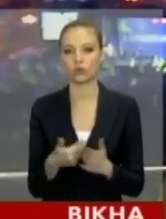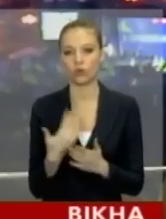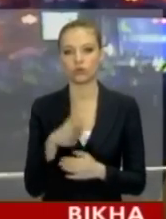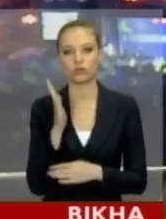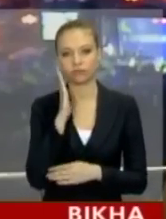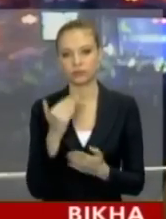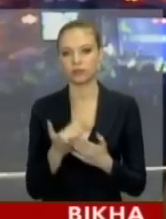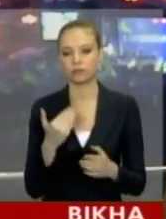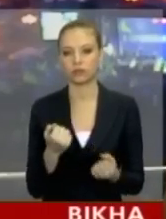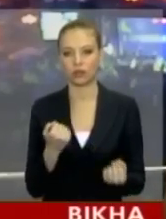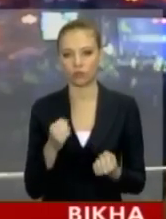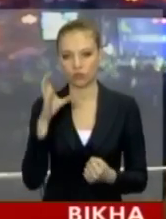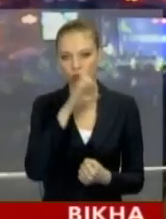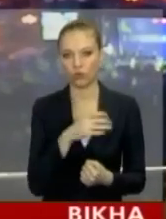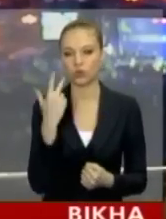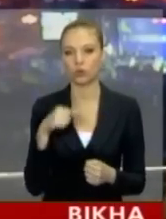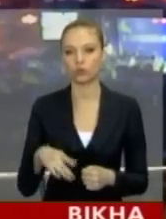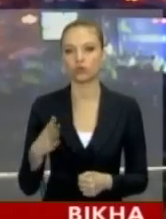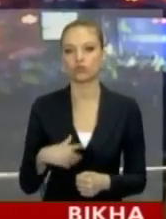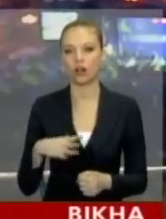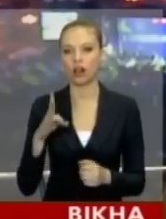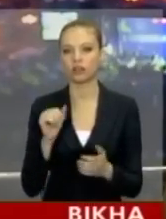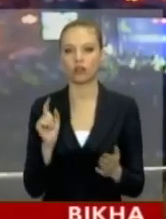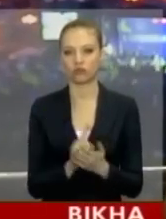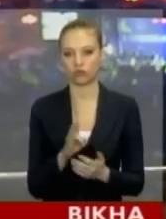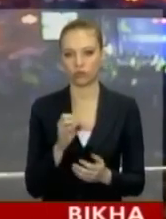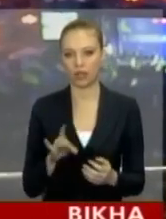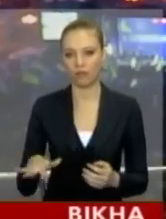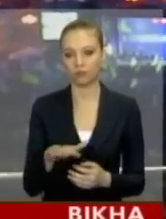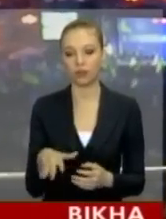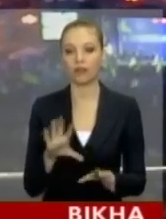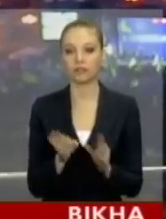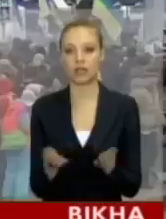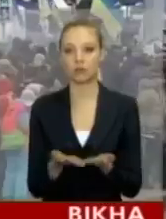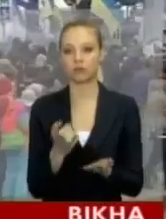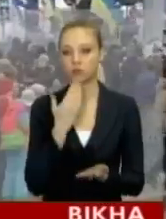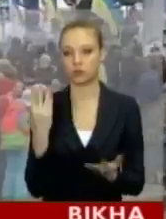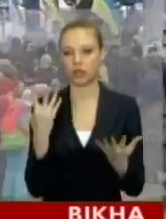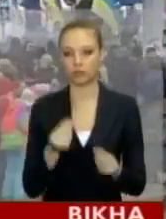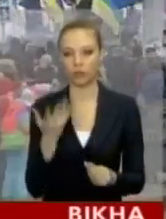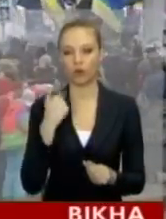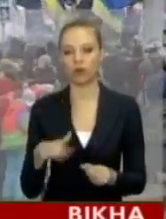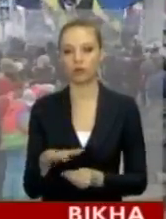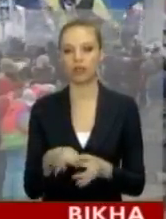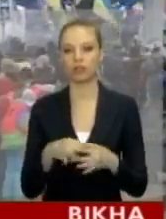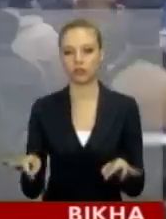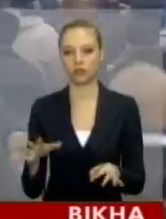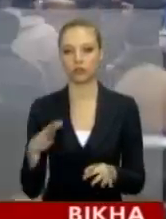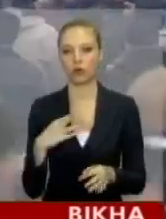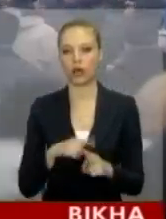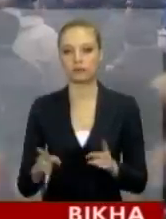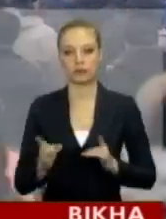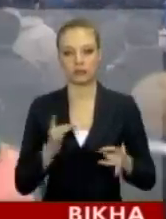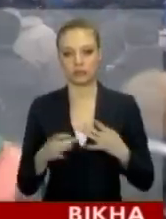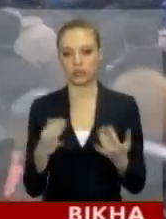відсипається після напруженої ночі, коли тут чекали на штурм Євромайдану. Взагалі, порівняно з останніми днями, коли Майдан Незалежності бринів, як натягнутий